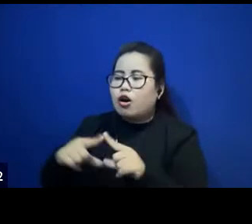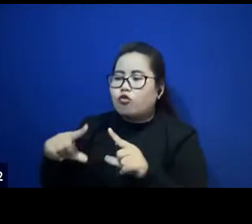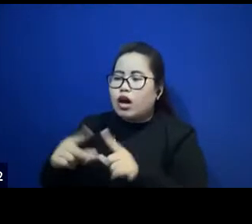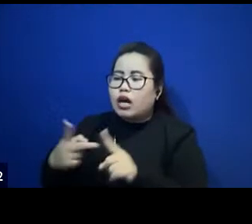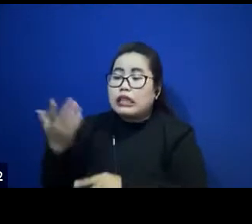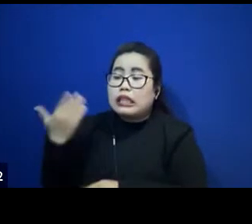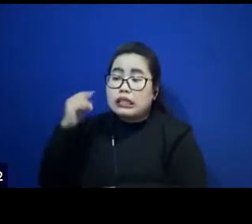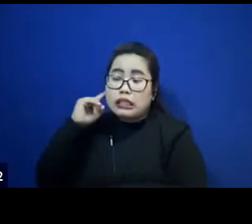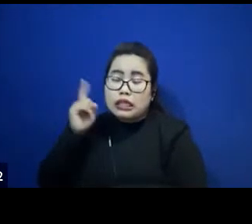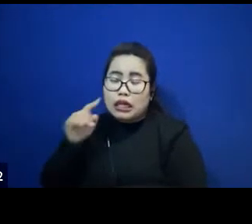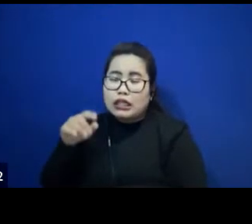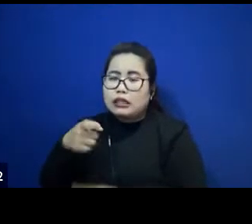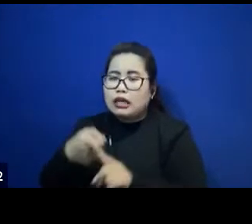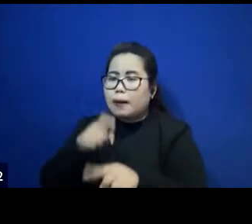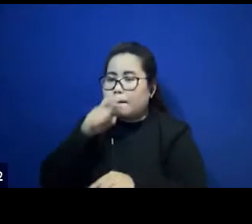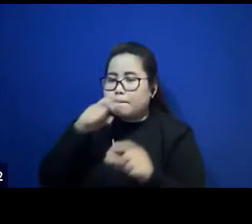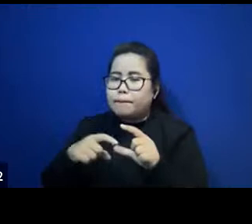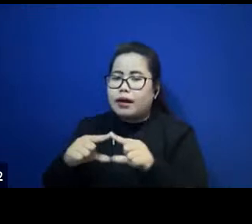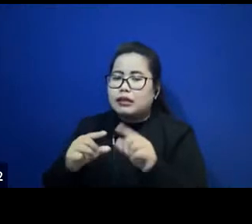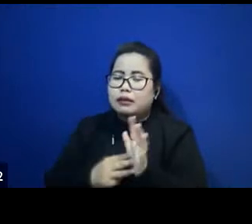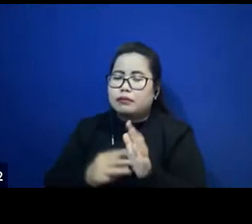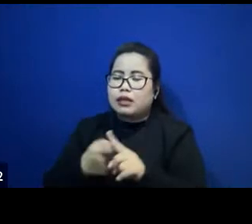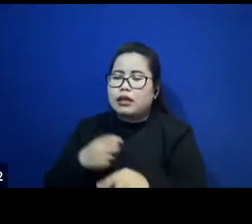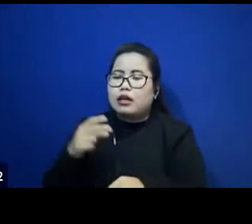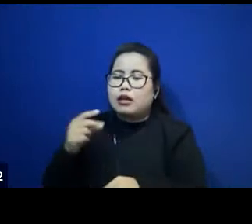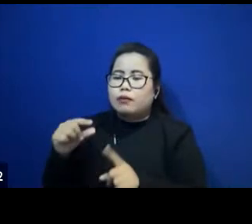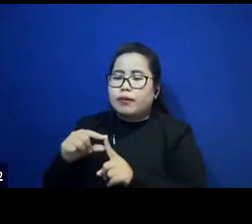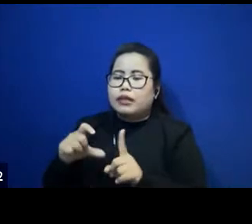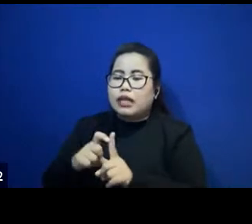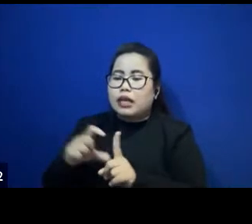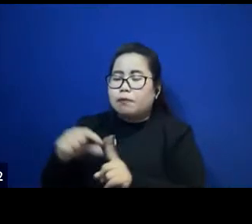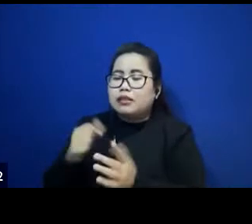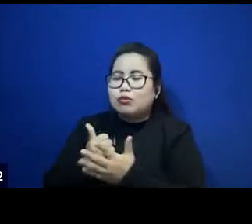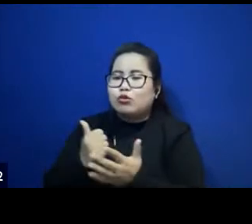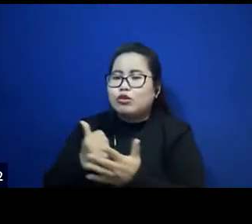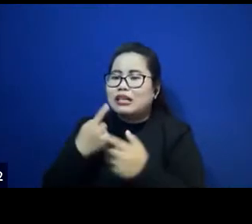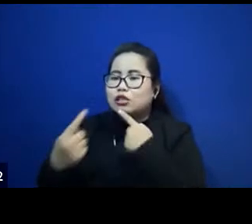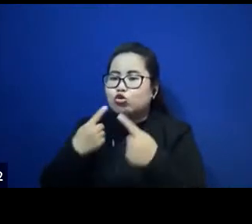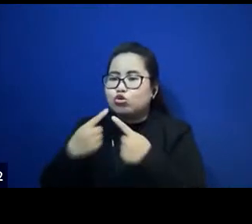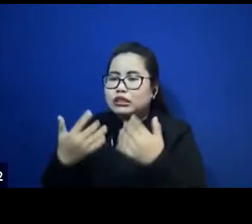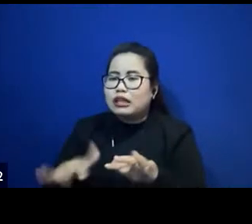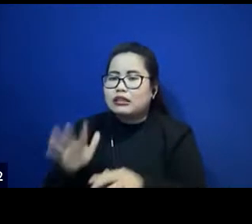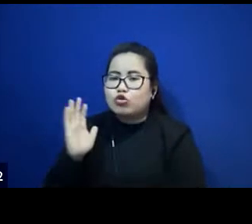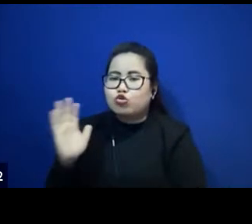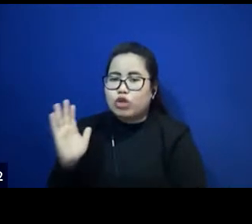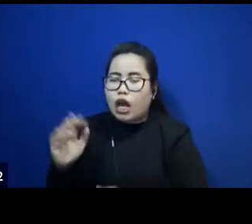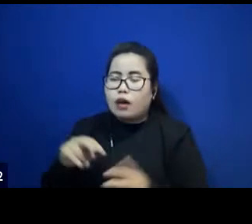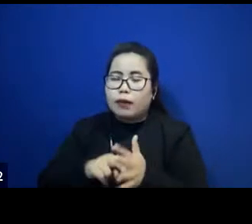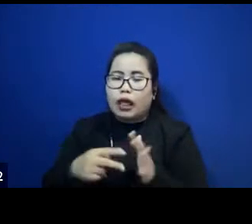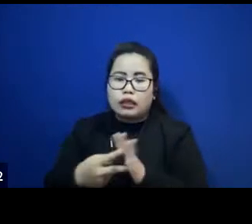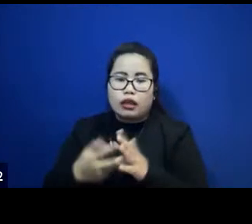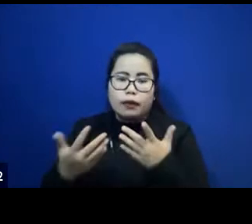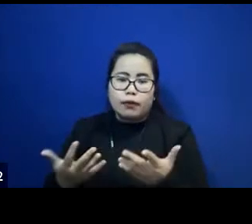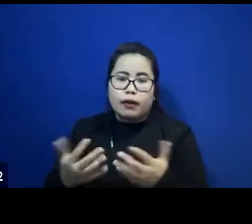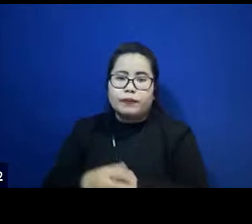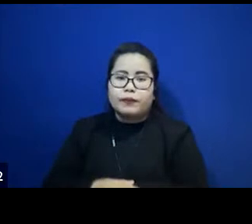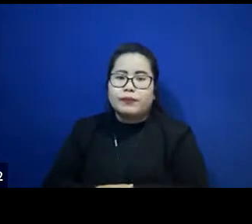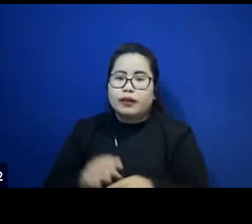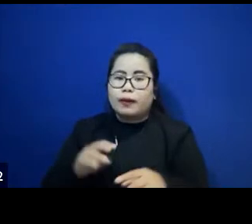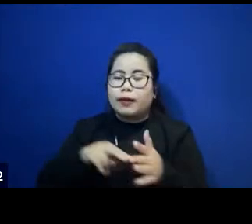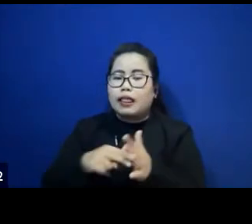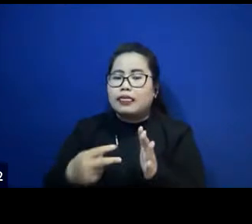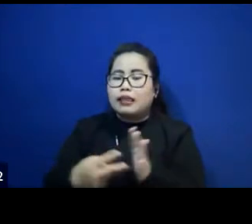mendengar tadi dari pasien Black maneru PDP bahwa sebenarnya diskusinya udah selesai nih gitu ya artinya Apa artinya